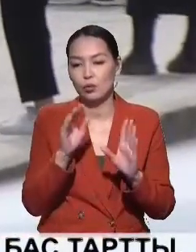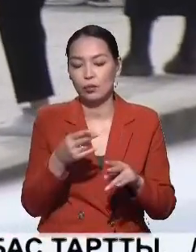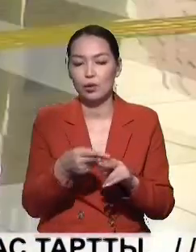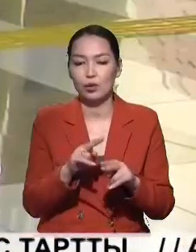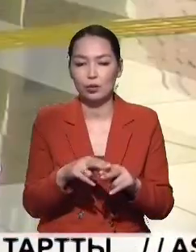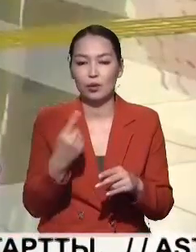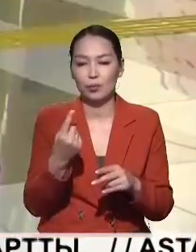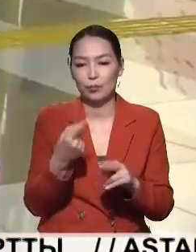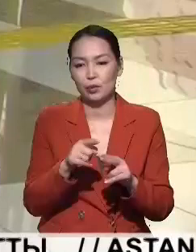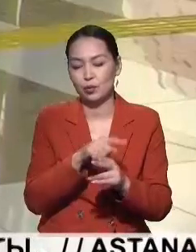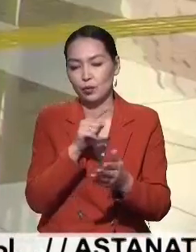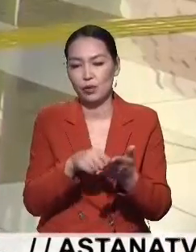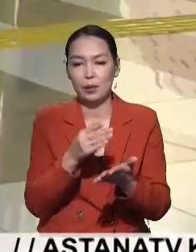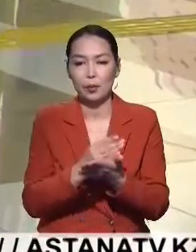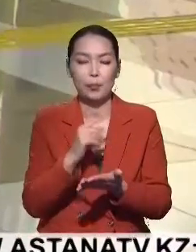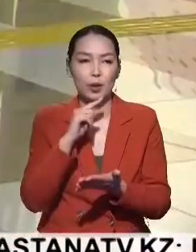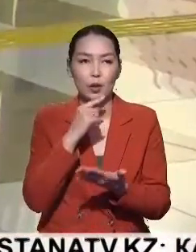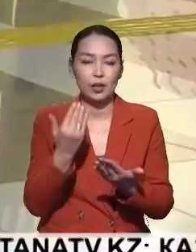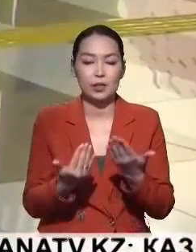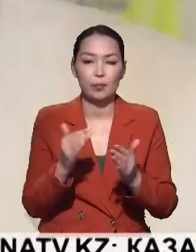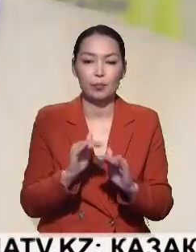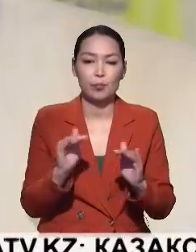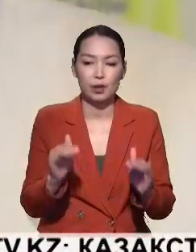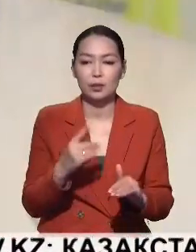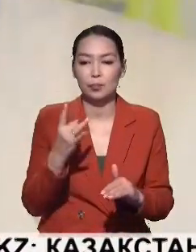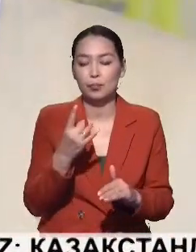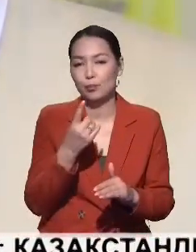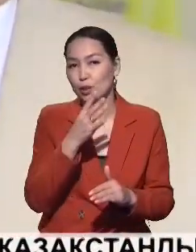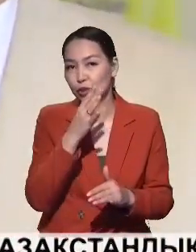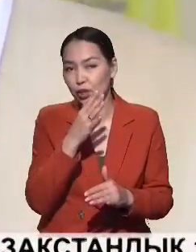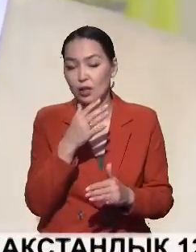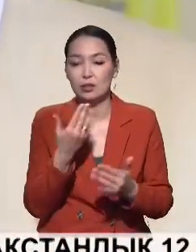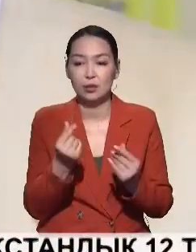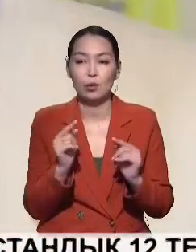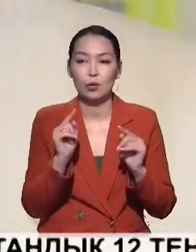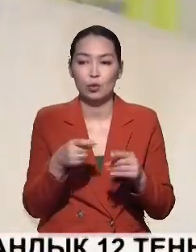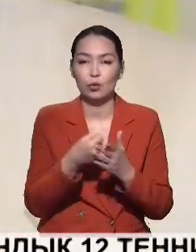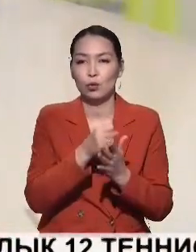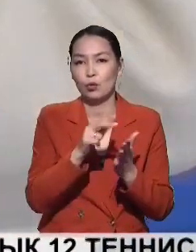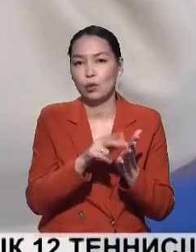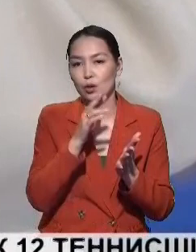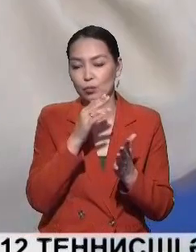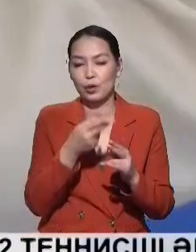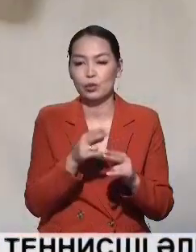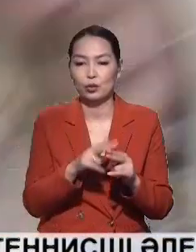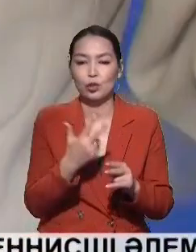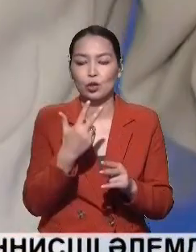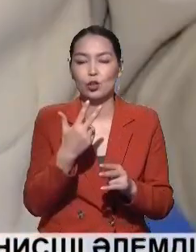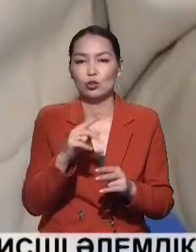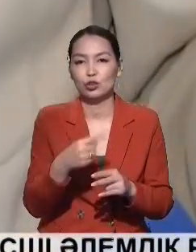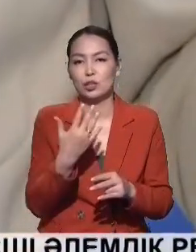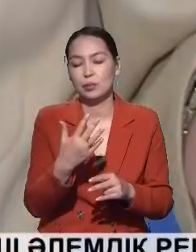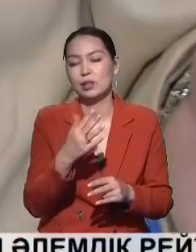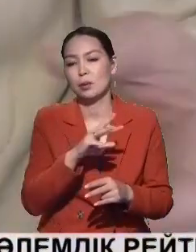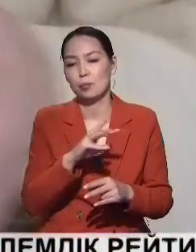бір сауал осы. Экономистер егер балаға ақша бір жастан бастап салынса, 18 жасқа дейін 3,5 мың доллар жиналуы